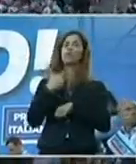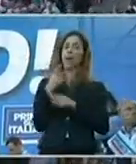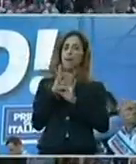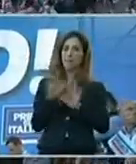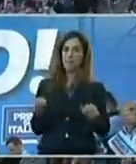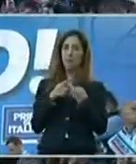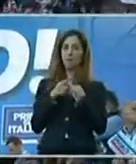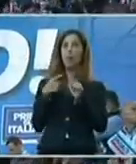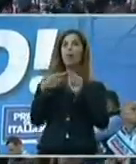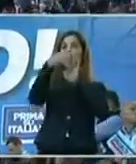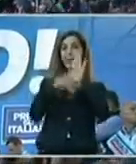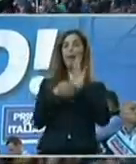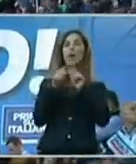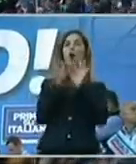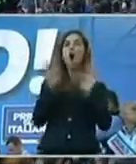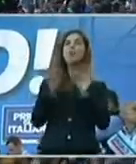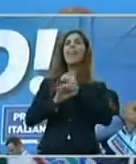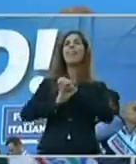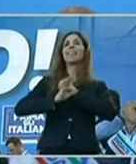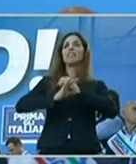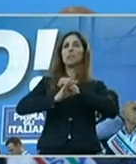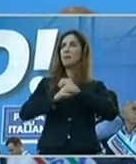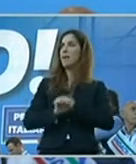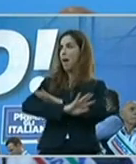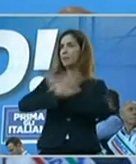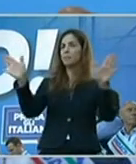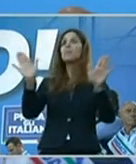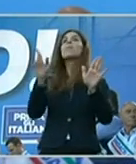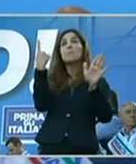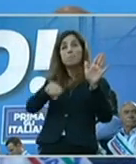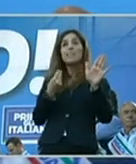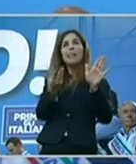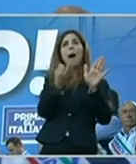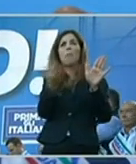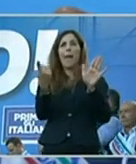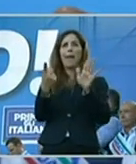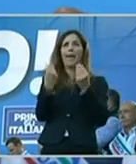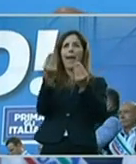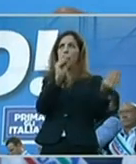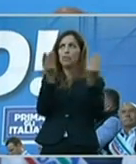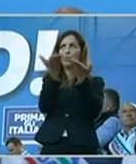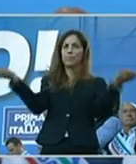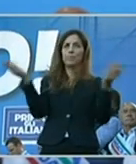regole, ordine e disciplina, che fanno solo bene ai nostri ragazzi.